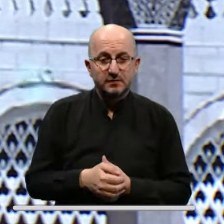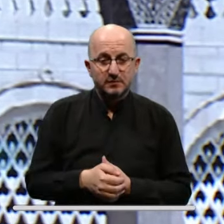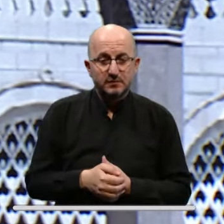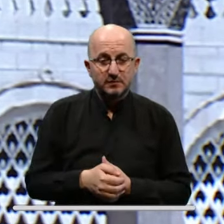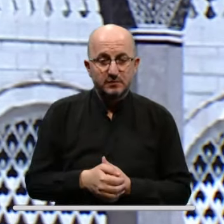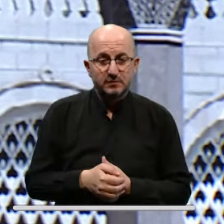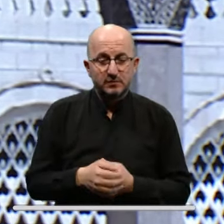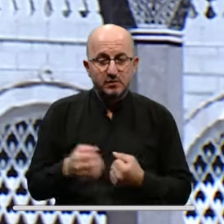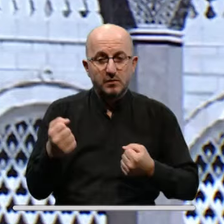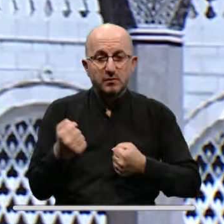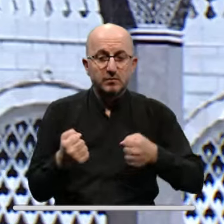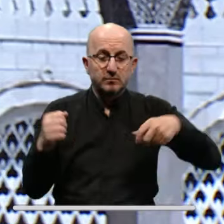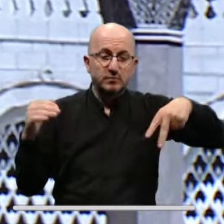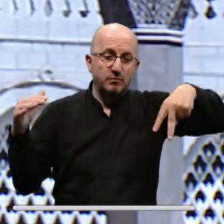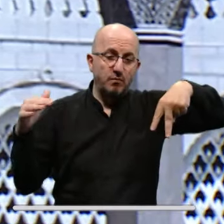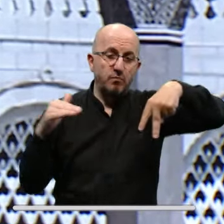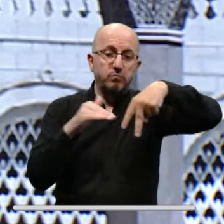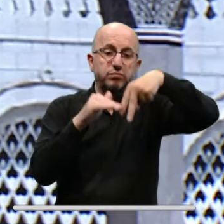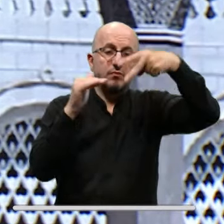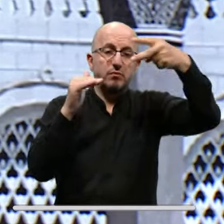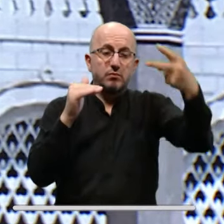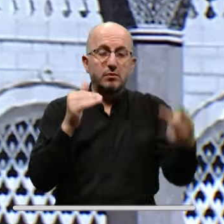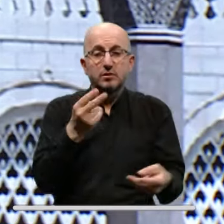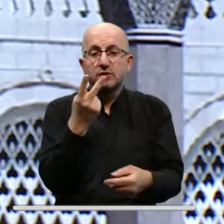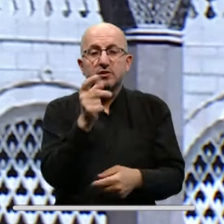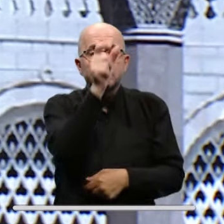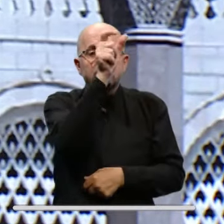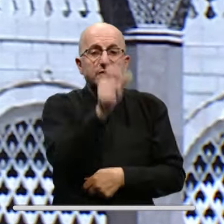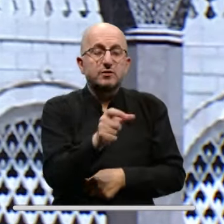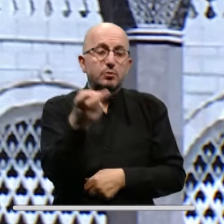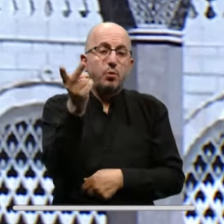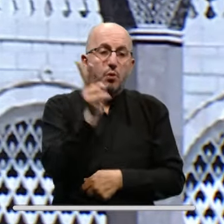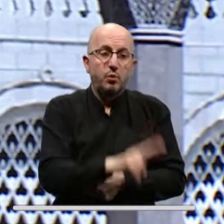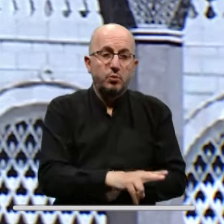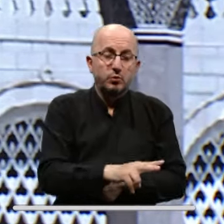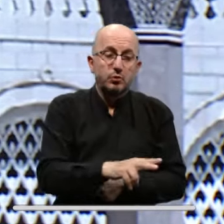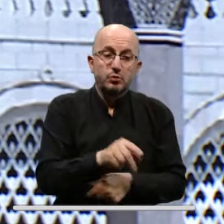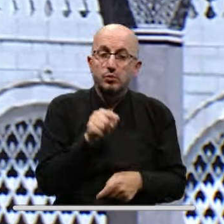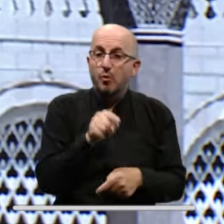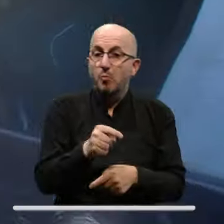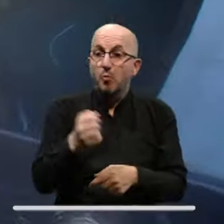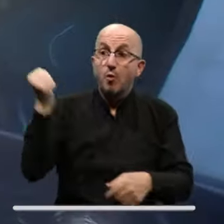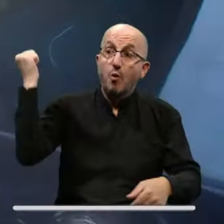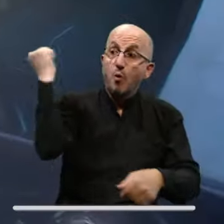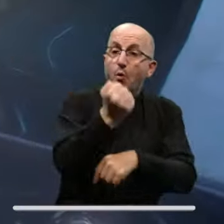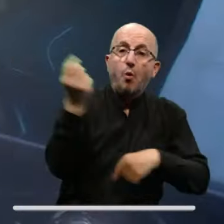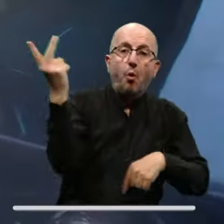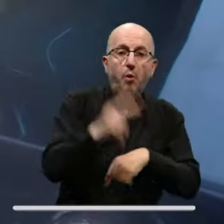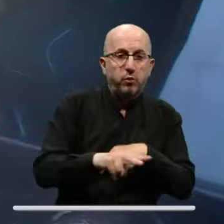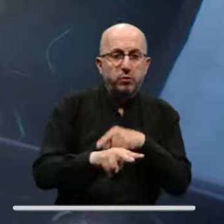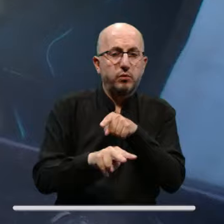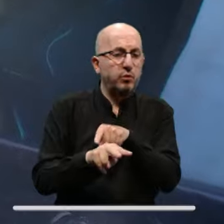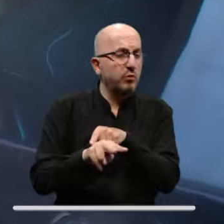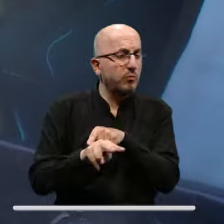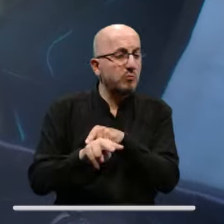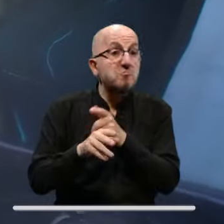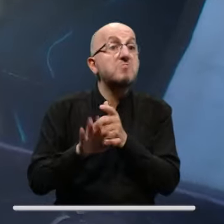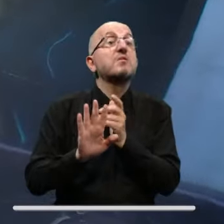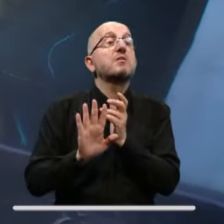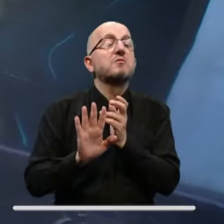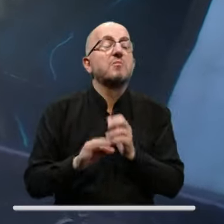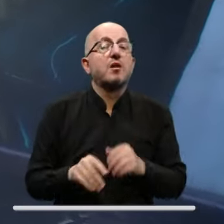karşıdaki araba ona vurursa, iki kişi öldürürse bu adam katil mi, katil değil mi? Eyvallah. Soralım. Önce bir de